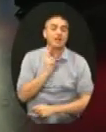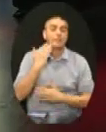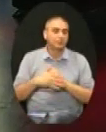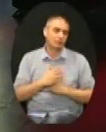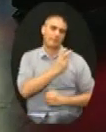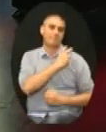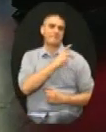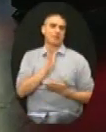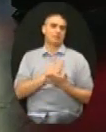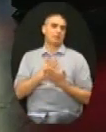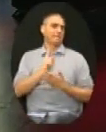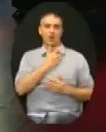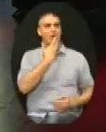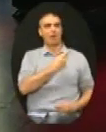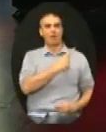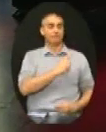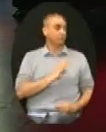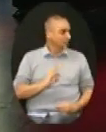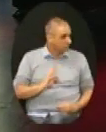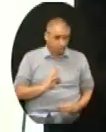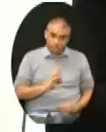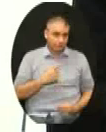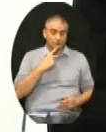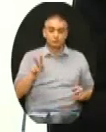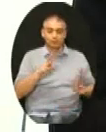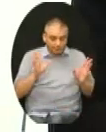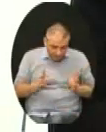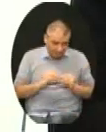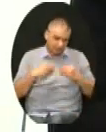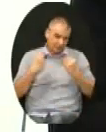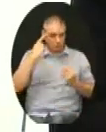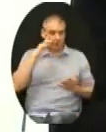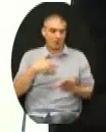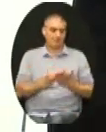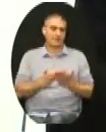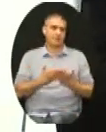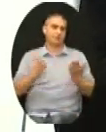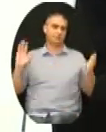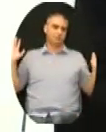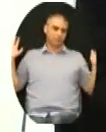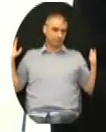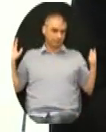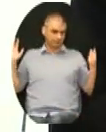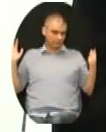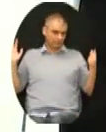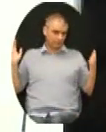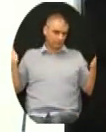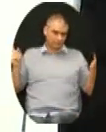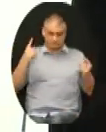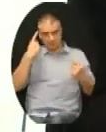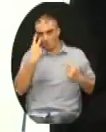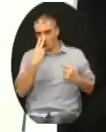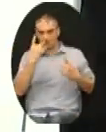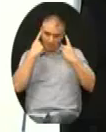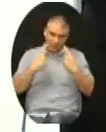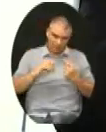את הפטור, ולא הרבנים. זה משהו שהתעקשו עליו. לא, בסוף. או מה שניהם יחד תיתנו את חוות דעתם. טוב, תשמע, רואים הרי מי חרדי, מי לא,